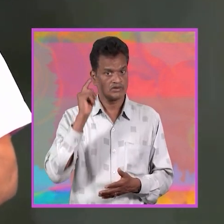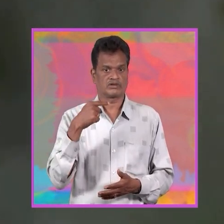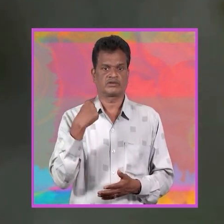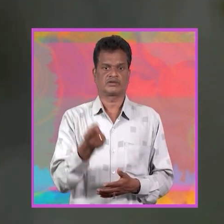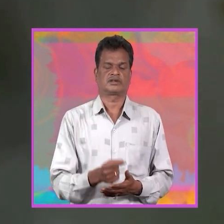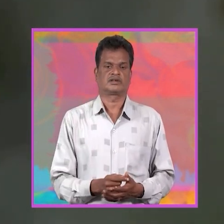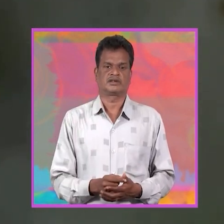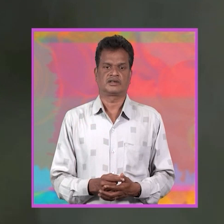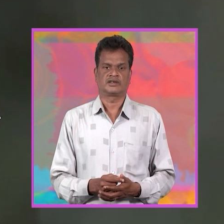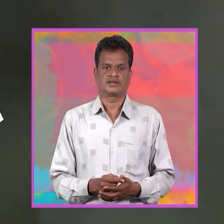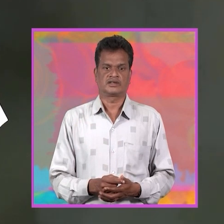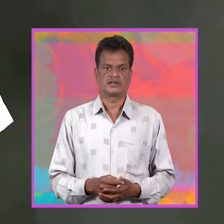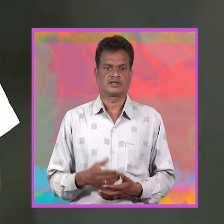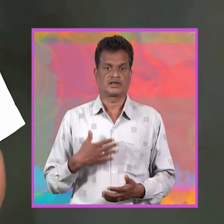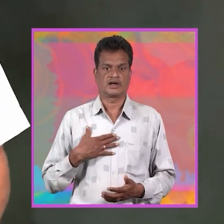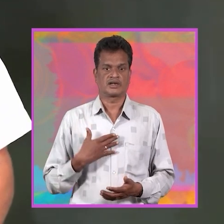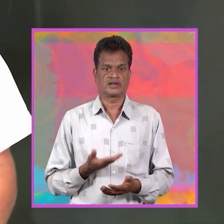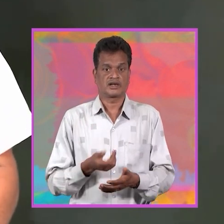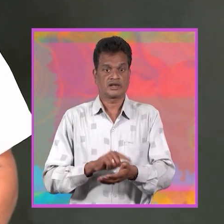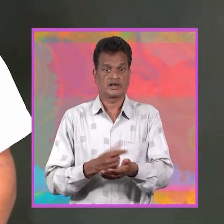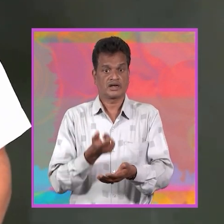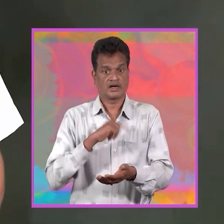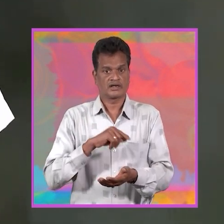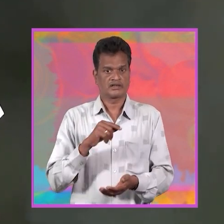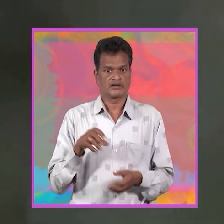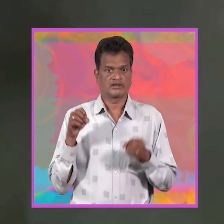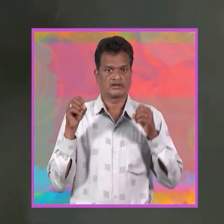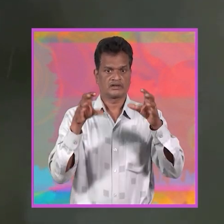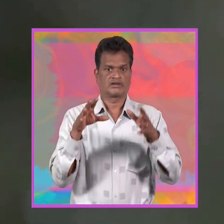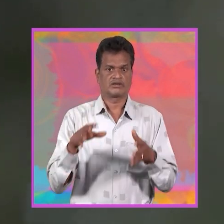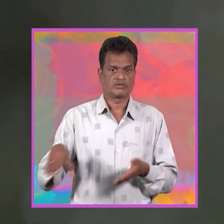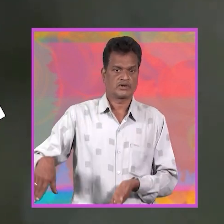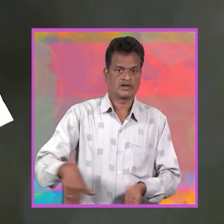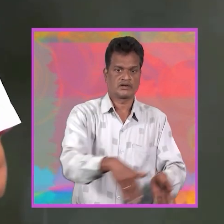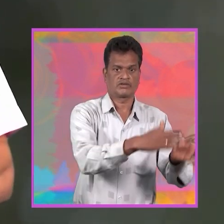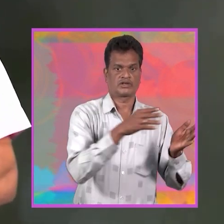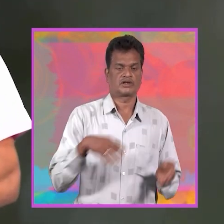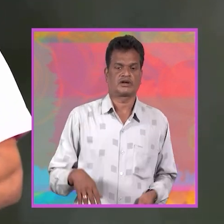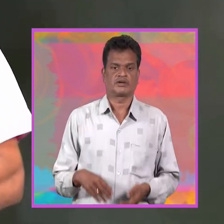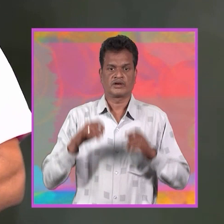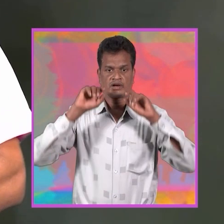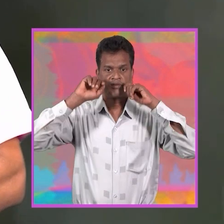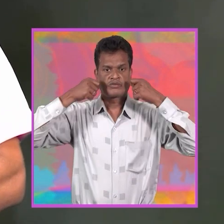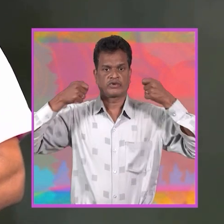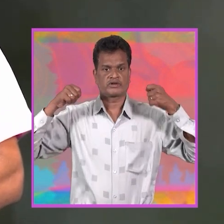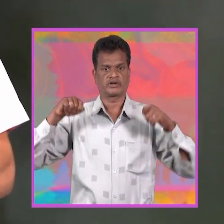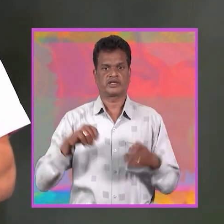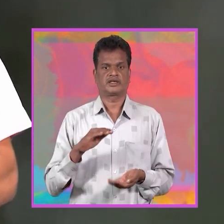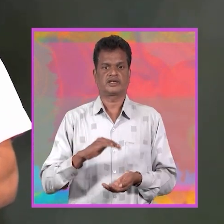தெரிந்திட, நாடி நமக்கு சொல்லுமே பாய்ந்து குறுக்கே ஓடியே. மியா மியா